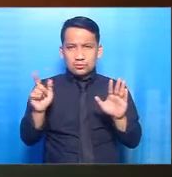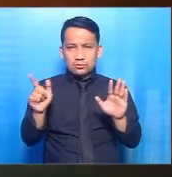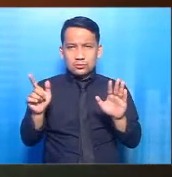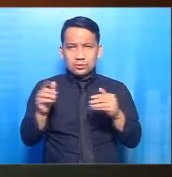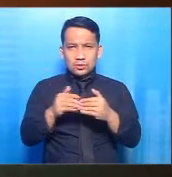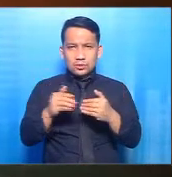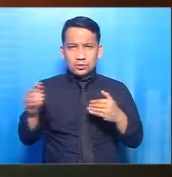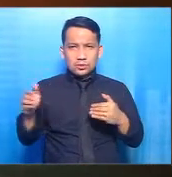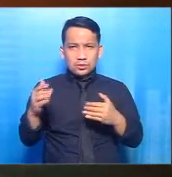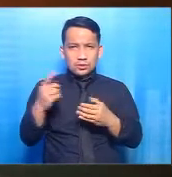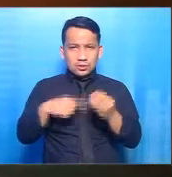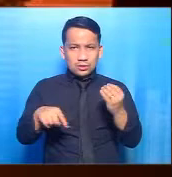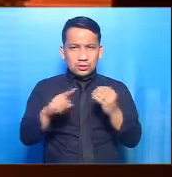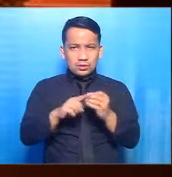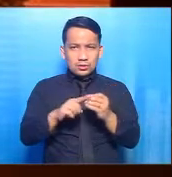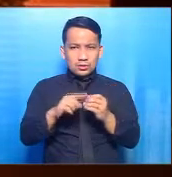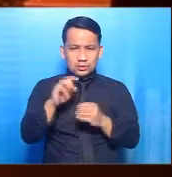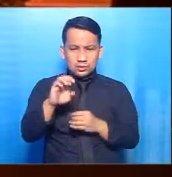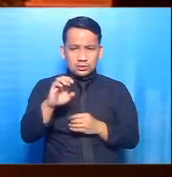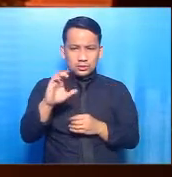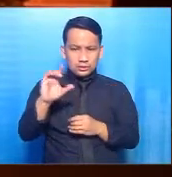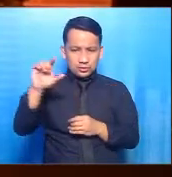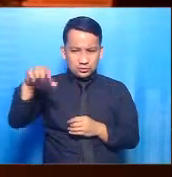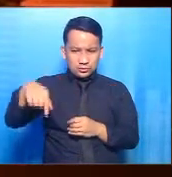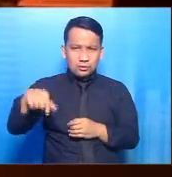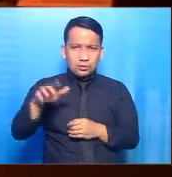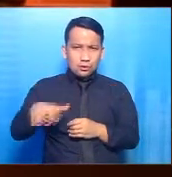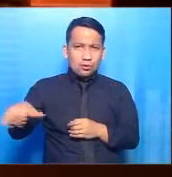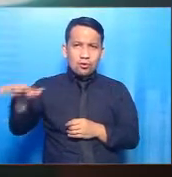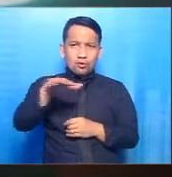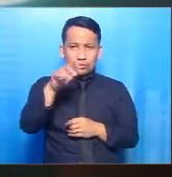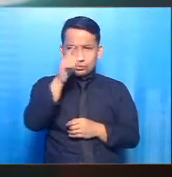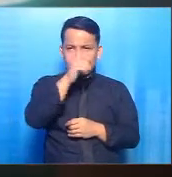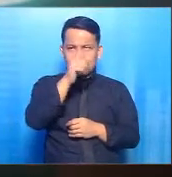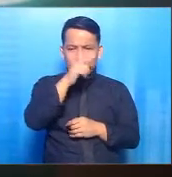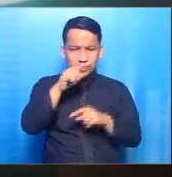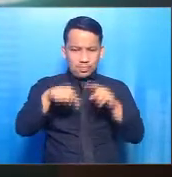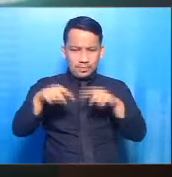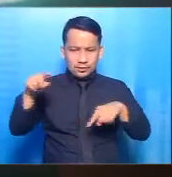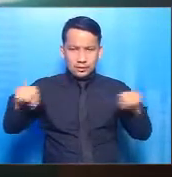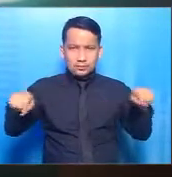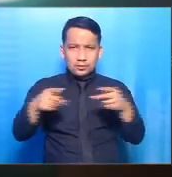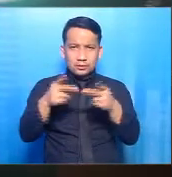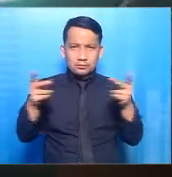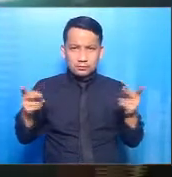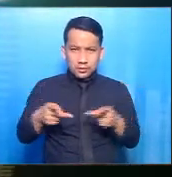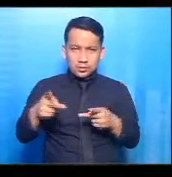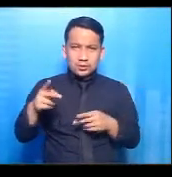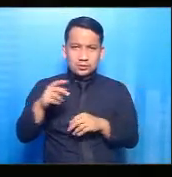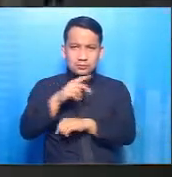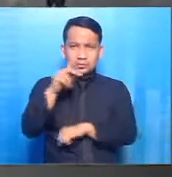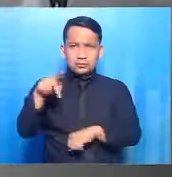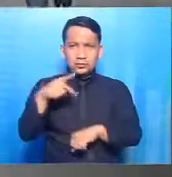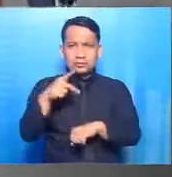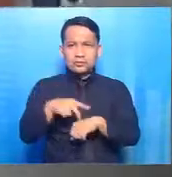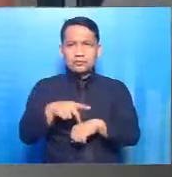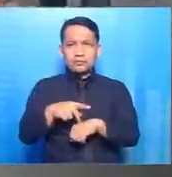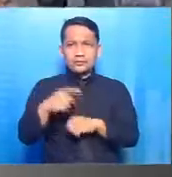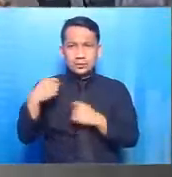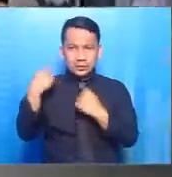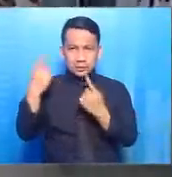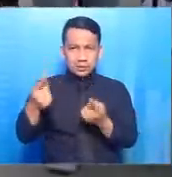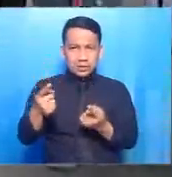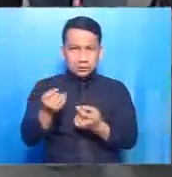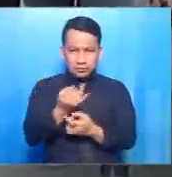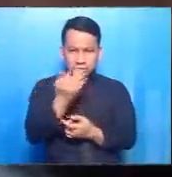Kalaunan, isinailalim din sa enhanced community quarantine ng buong Luzon at iba pang lugar sa Pilipinas. Pagkalipas